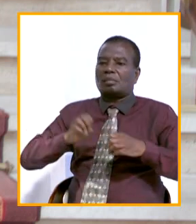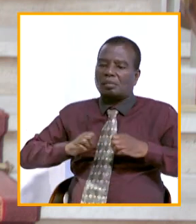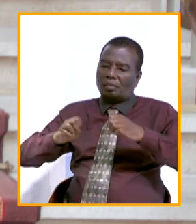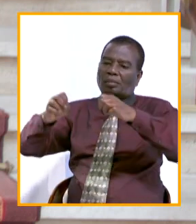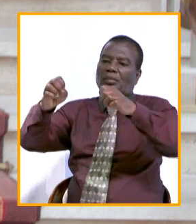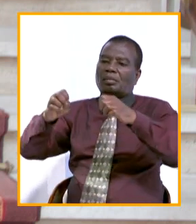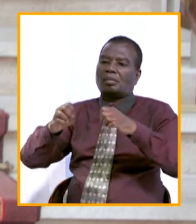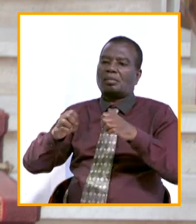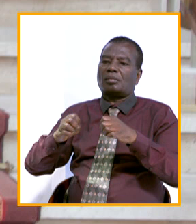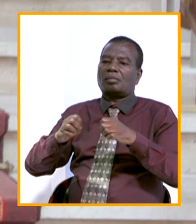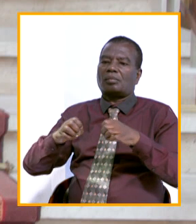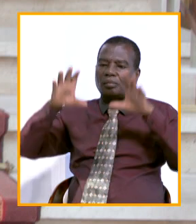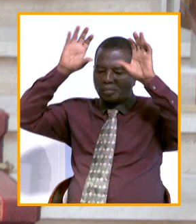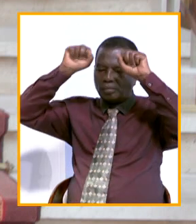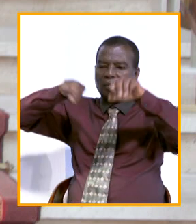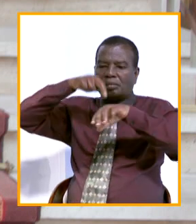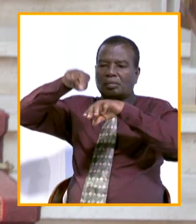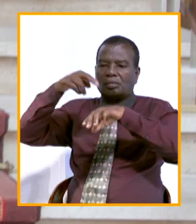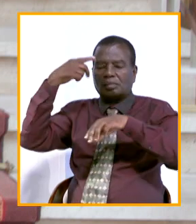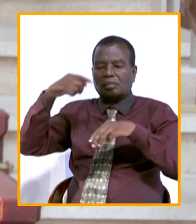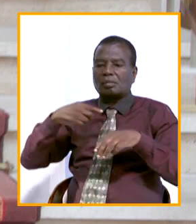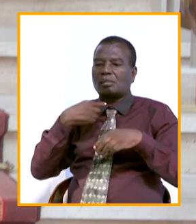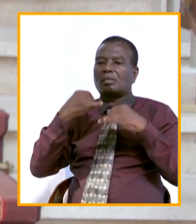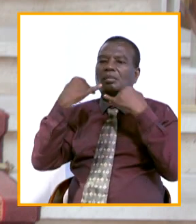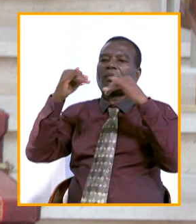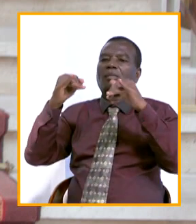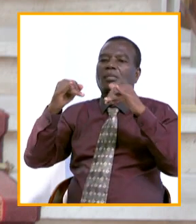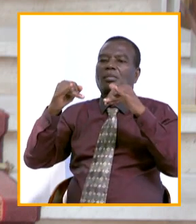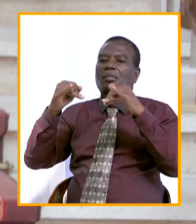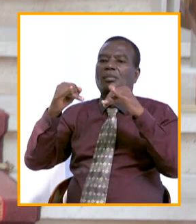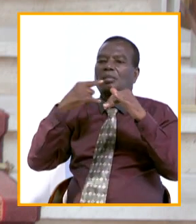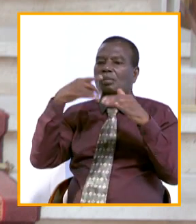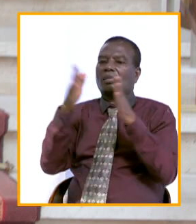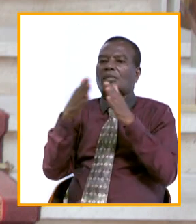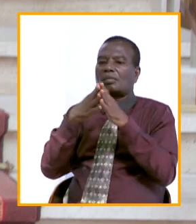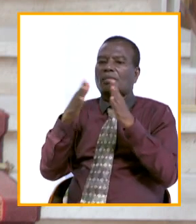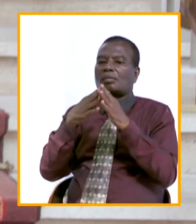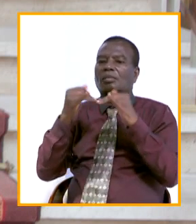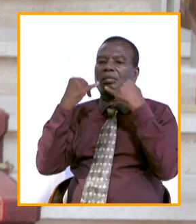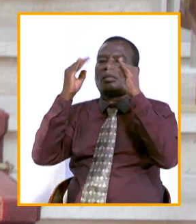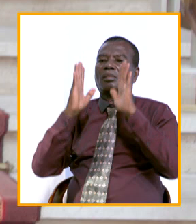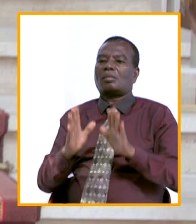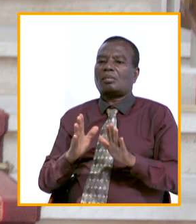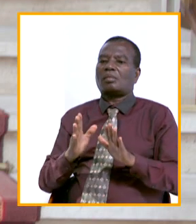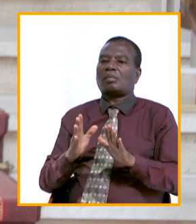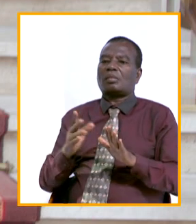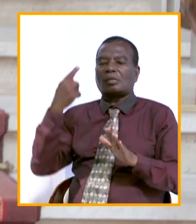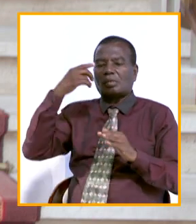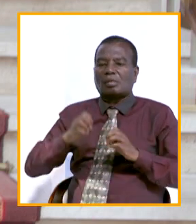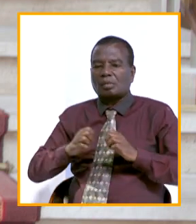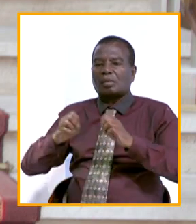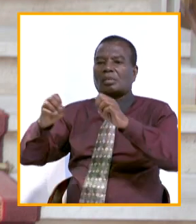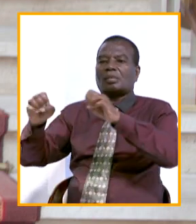efforts. Le président de la République a également adressé ses félicitations aux Ivoiriens pour les